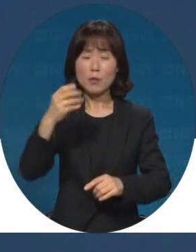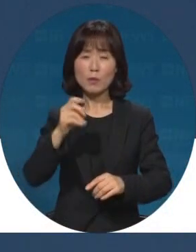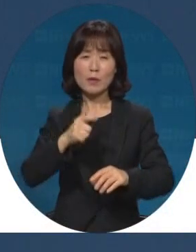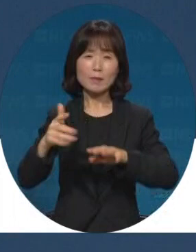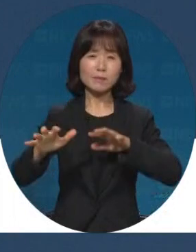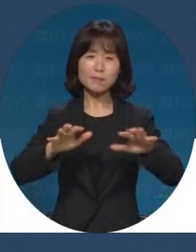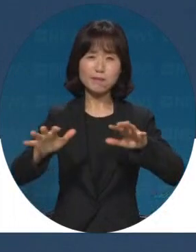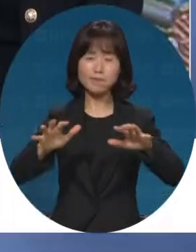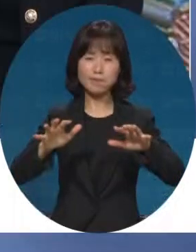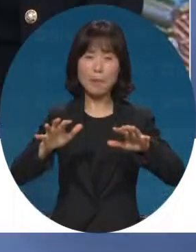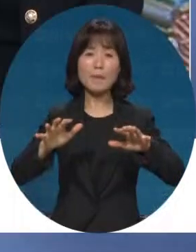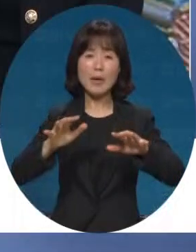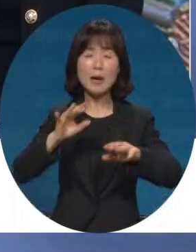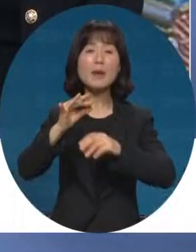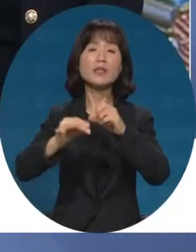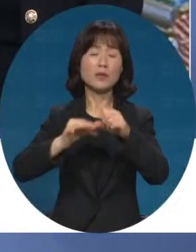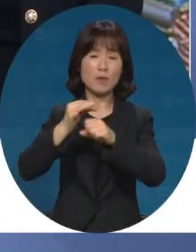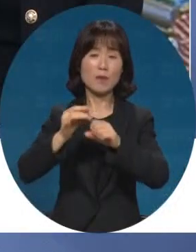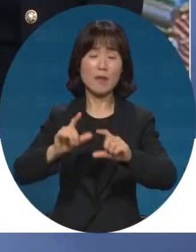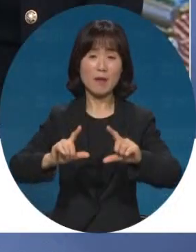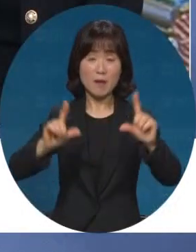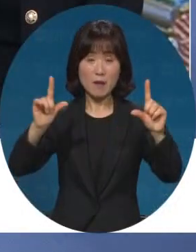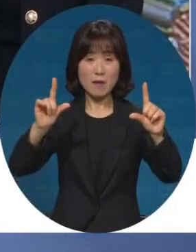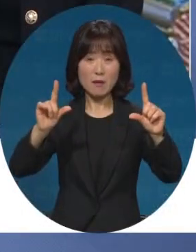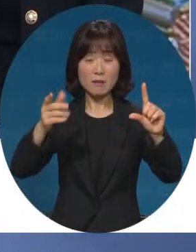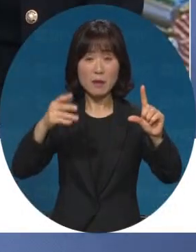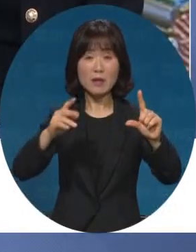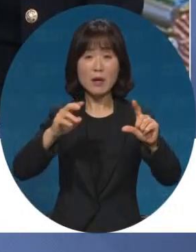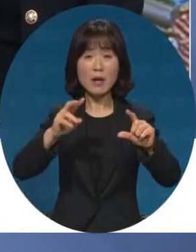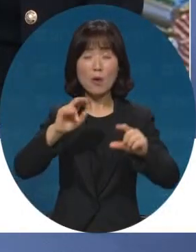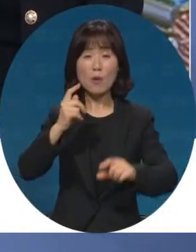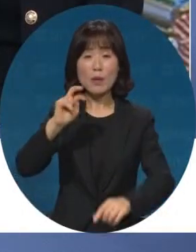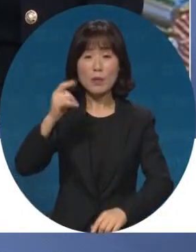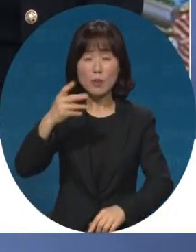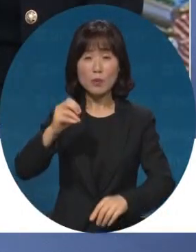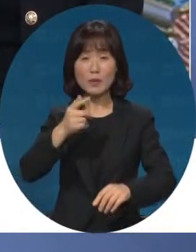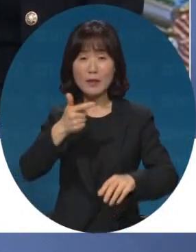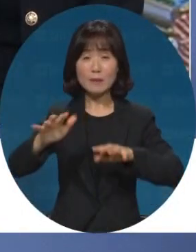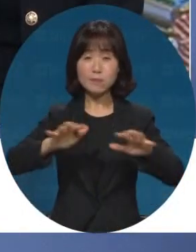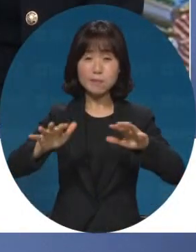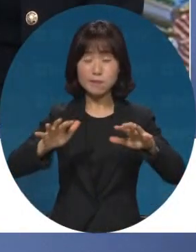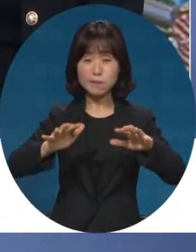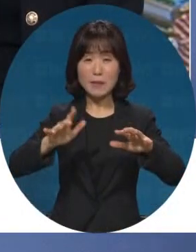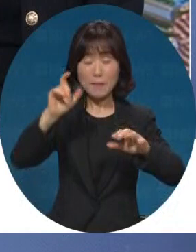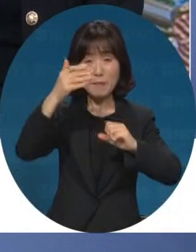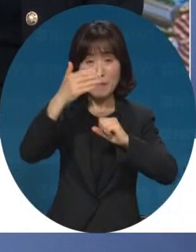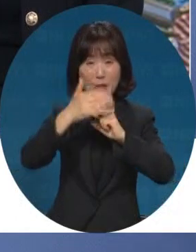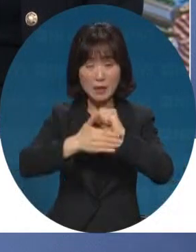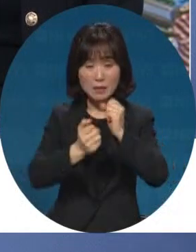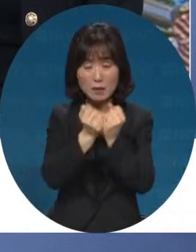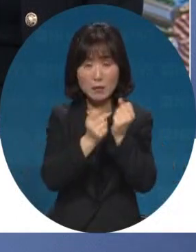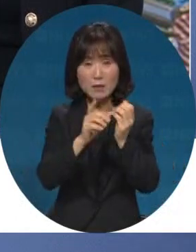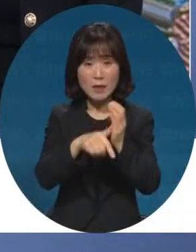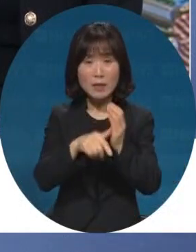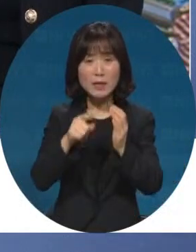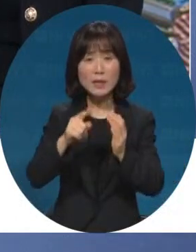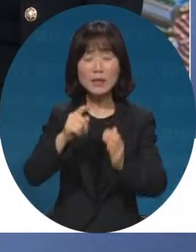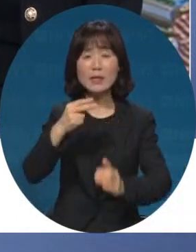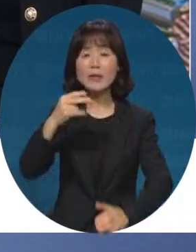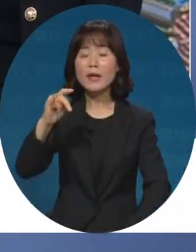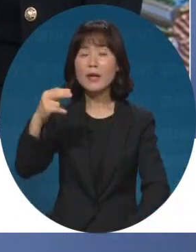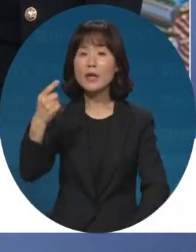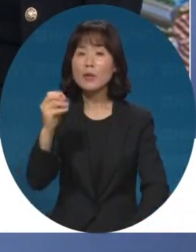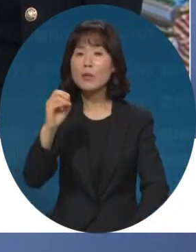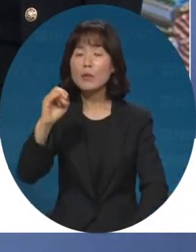되는 해인데 관동 대지진 기술을 사진 설명에서이 부분을 대폭 간소화하면서